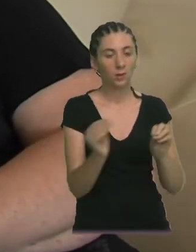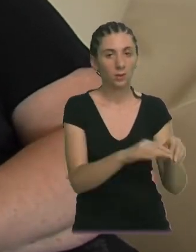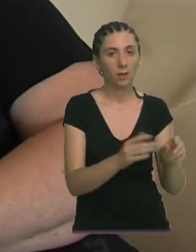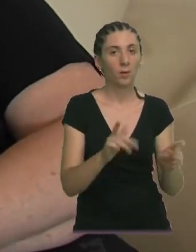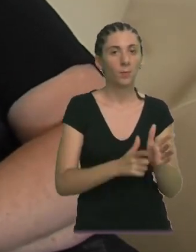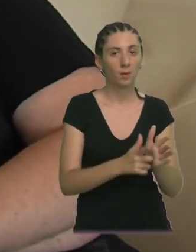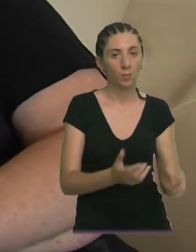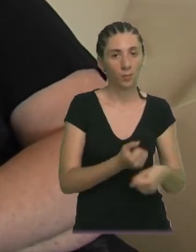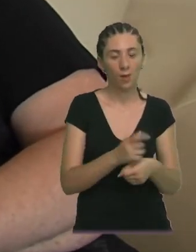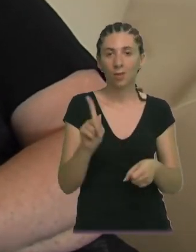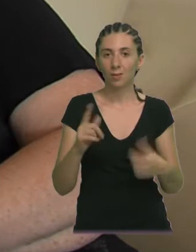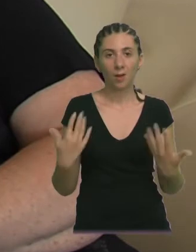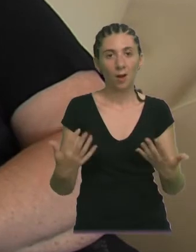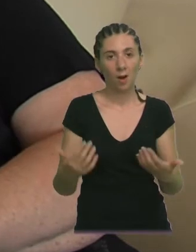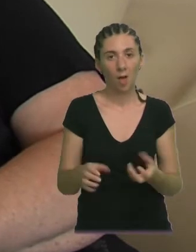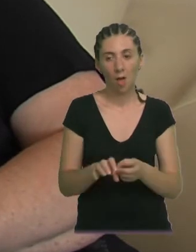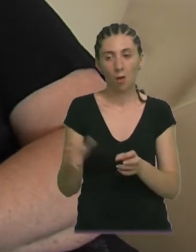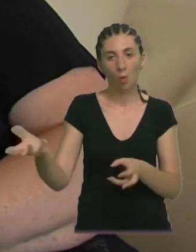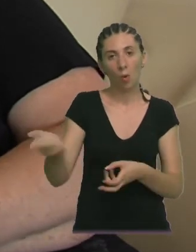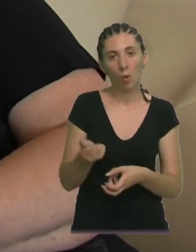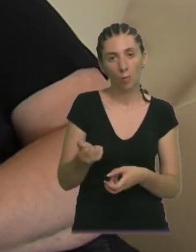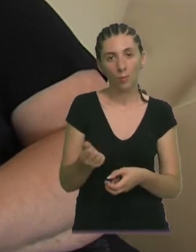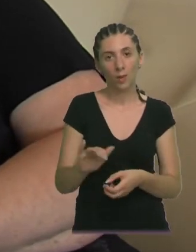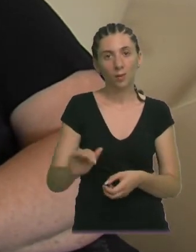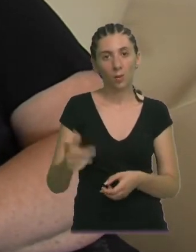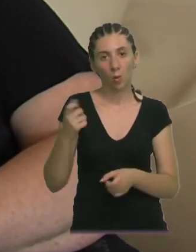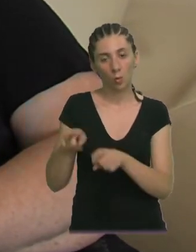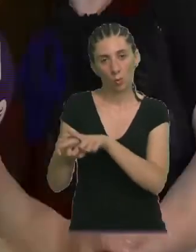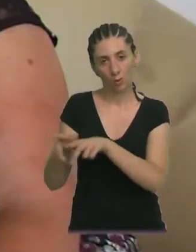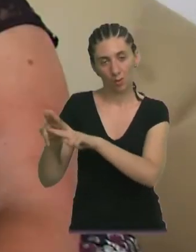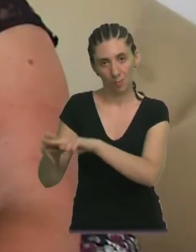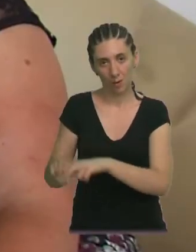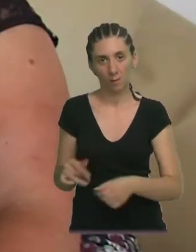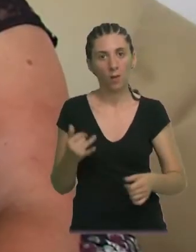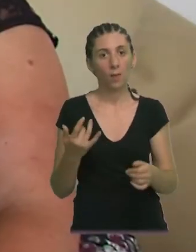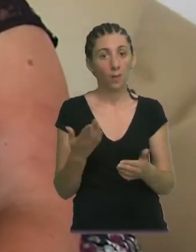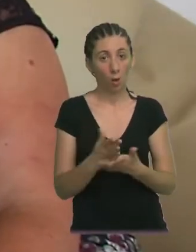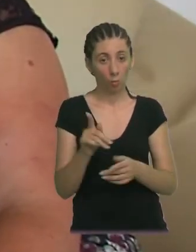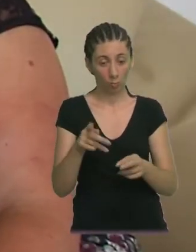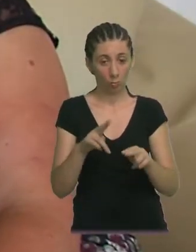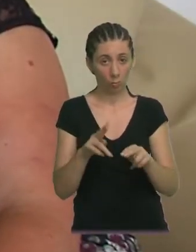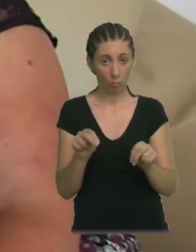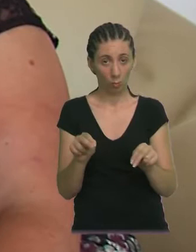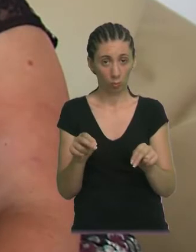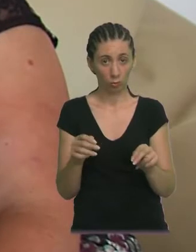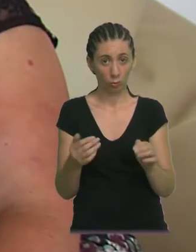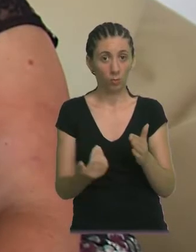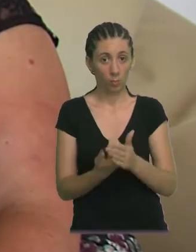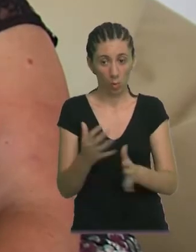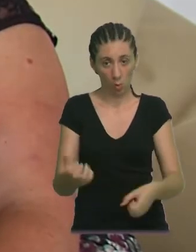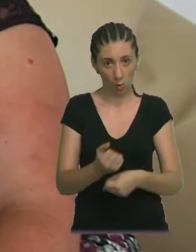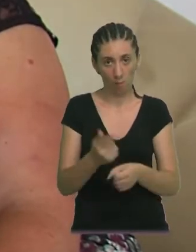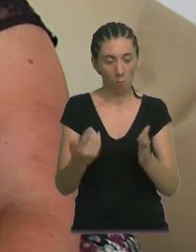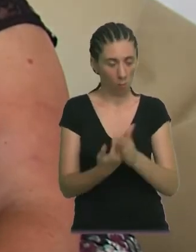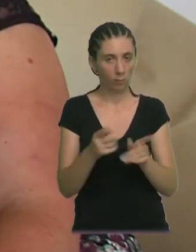jer nije lako izdvojiti dijete iz njegove od roditelja. Da možete ponovno udomiti, ponovili biste isto,